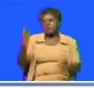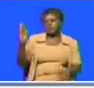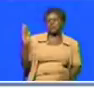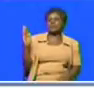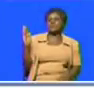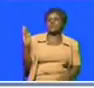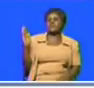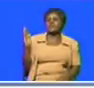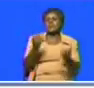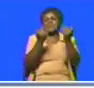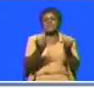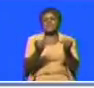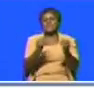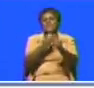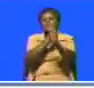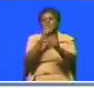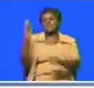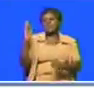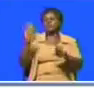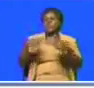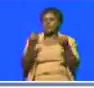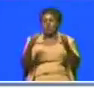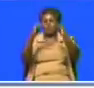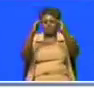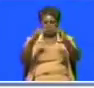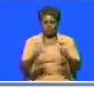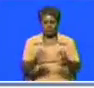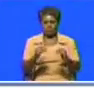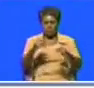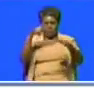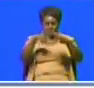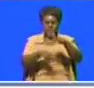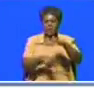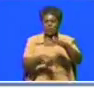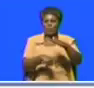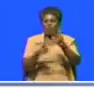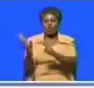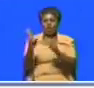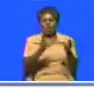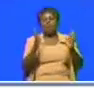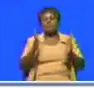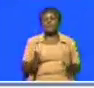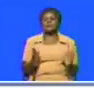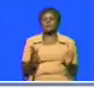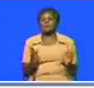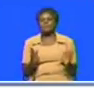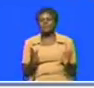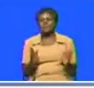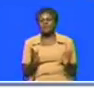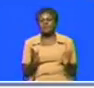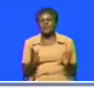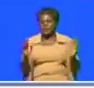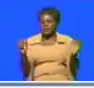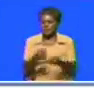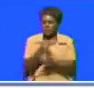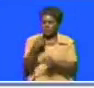kiasi hiki na anahitaji walinzi kiasi fulani. Ndiyo. Kuteremka chini mpaka kiwango cha chini ambaye ni raia wa kawaida. Kwa hivyo hili ni jambo atusema